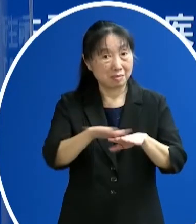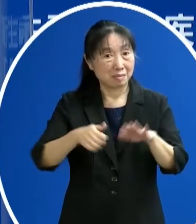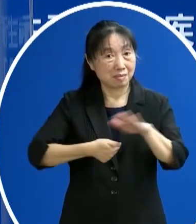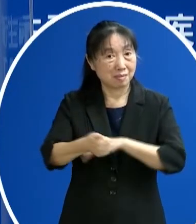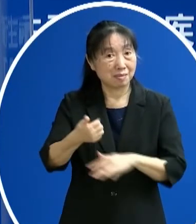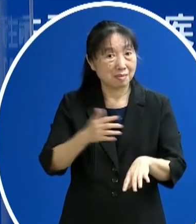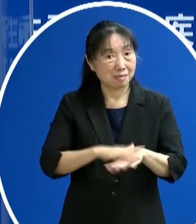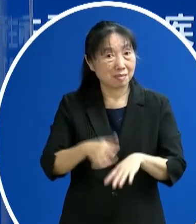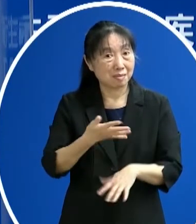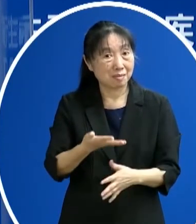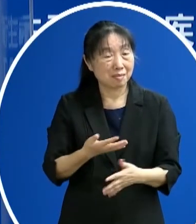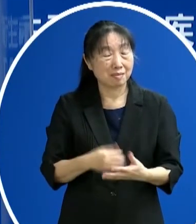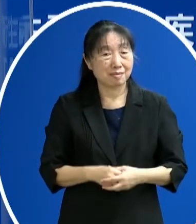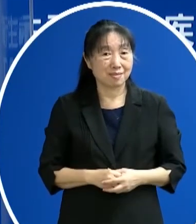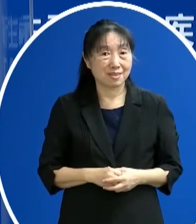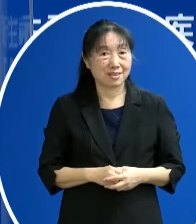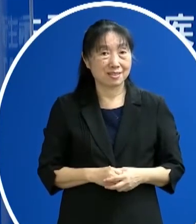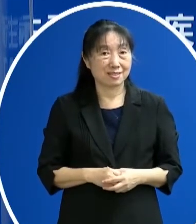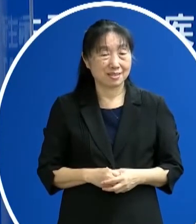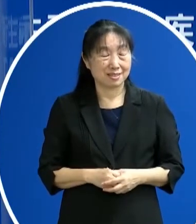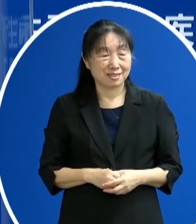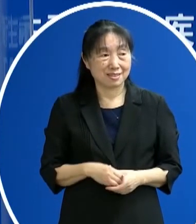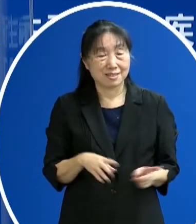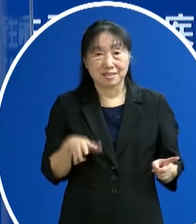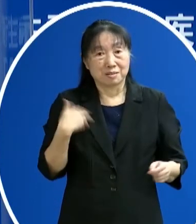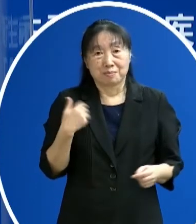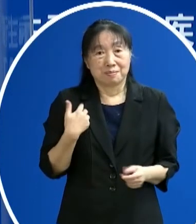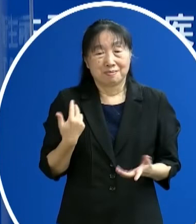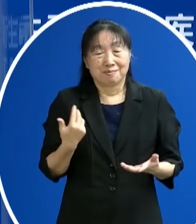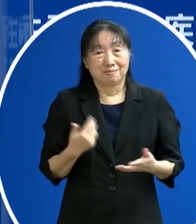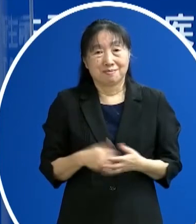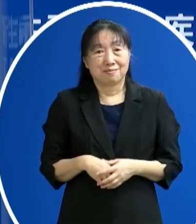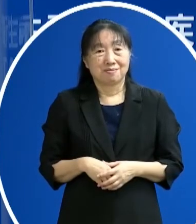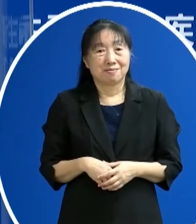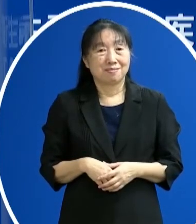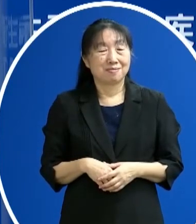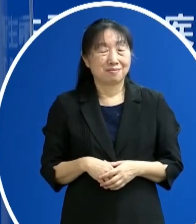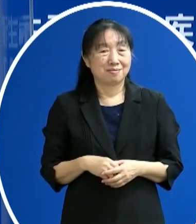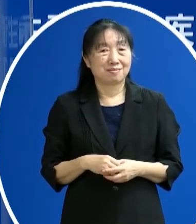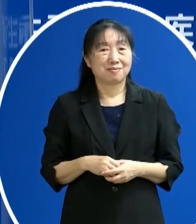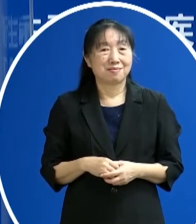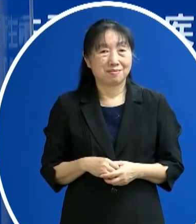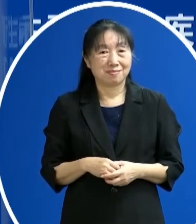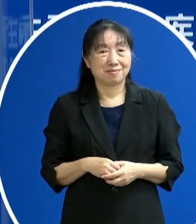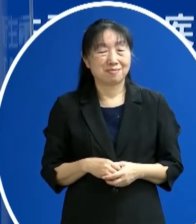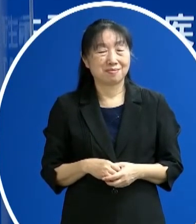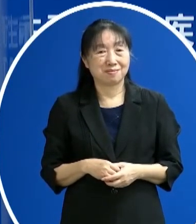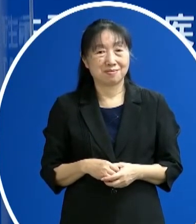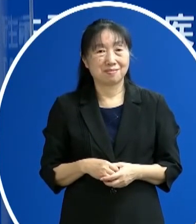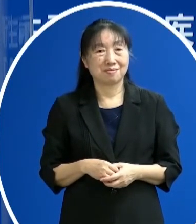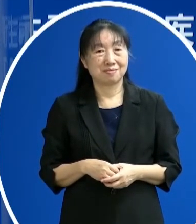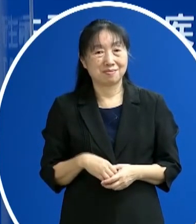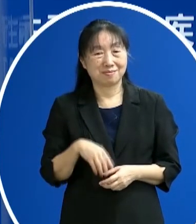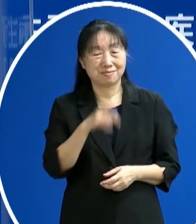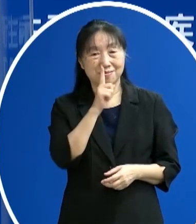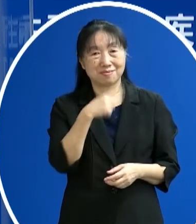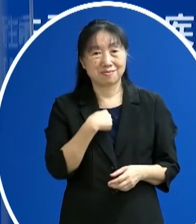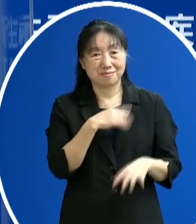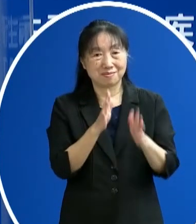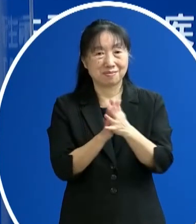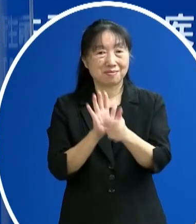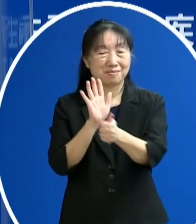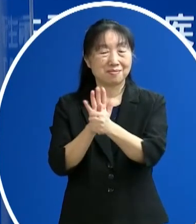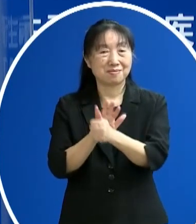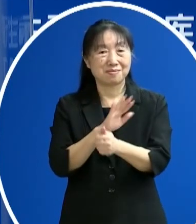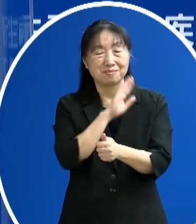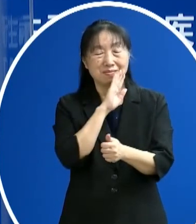我不知道，我太会觉得他姑息养奸。 不过我们还是会就是说在提供高端疫苗，